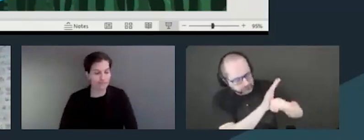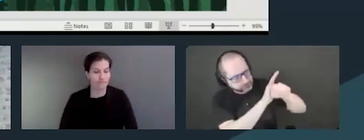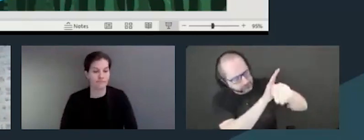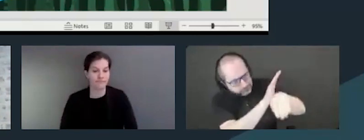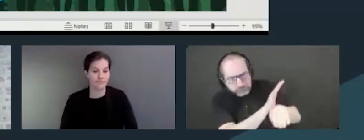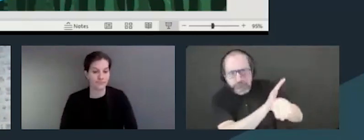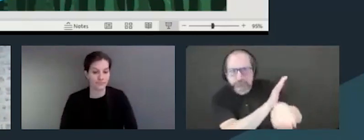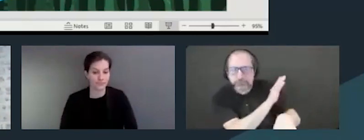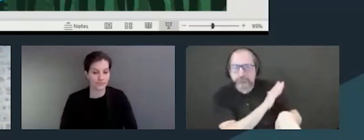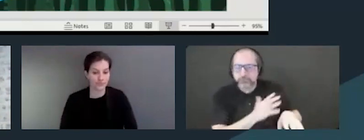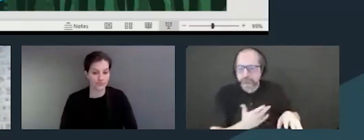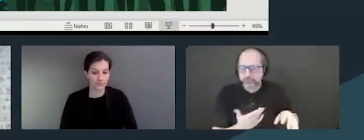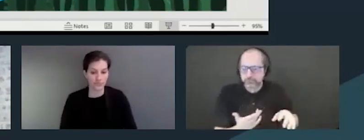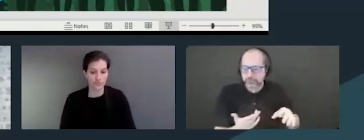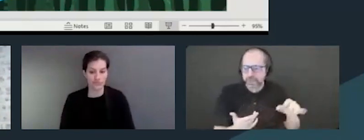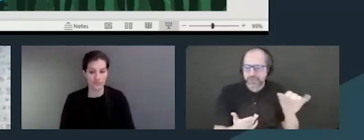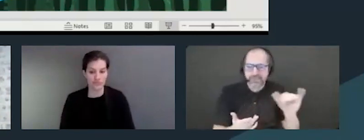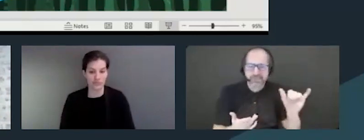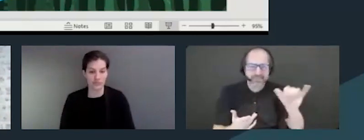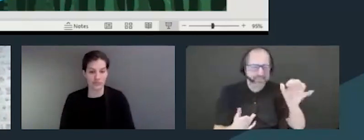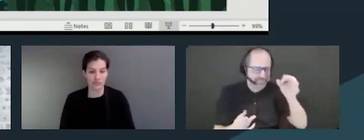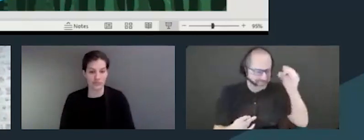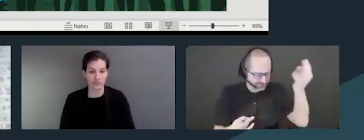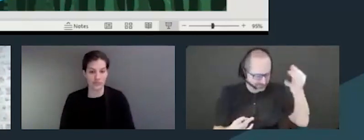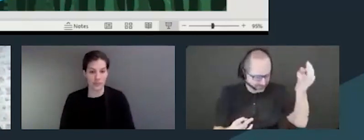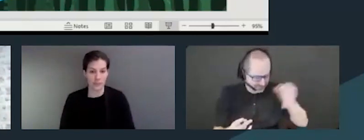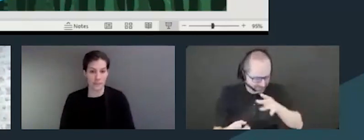I forgot the word in English.